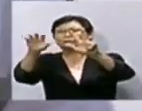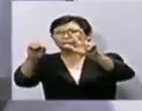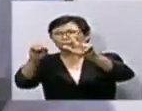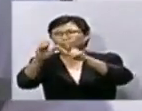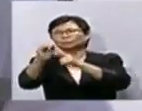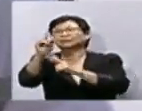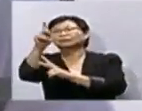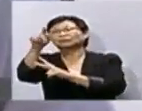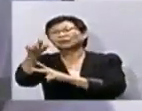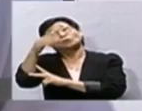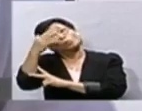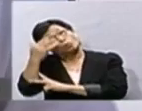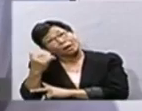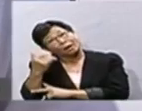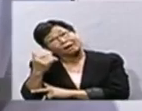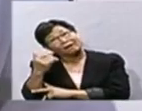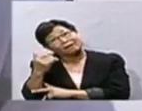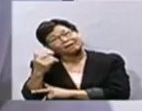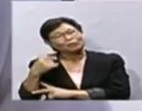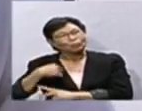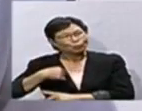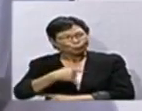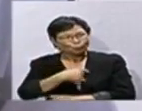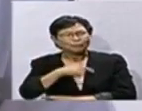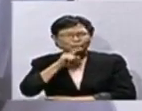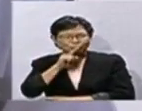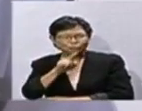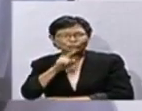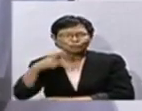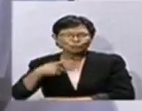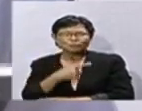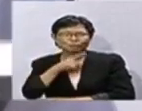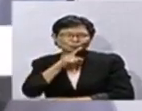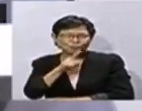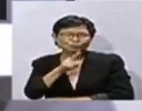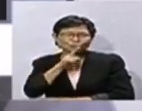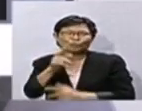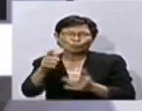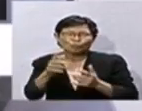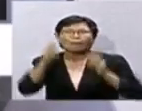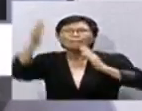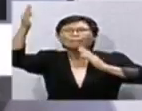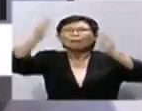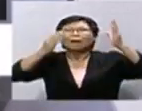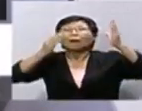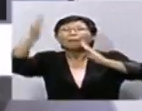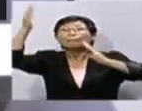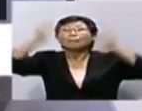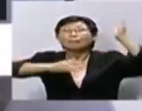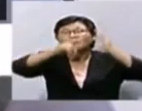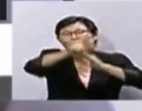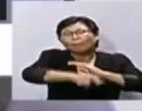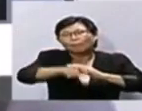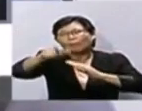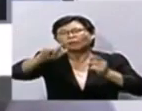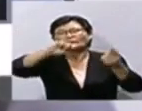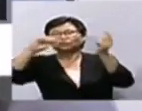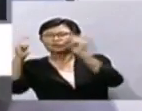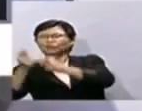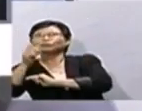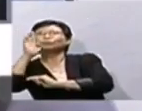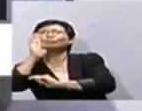RM3.50 per kilo kerana we really want the Malaysian consumers to switch to brown